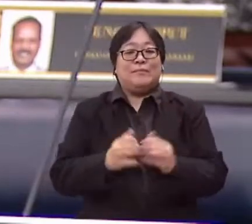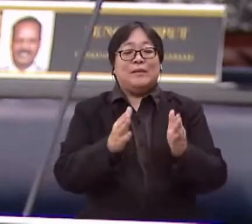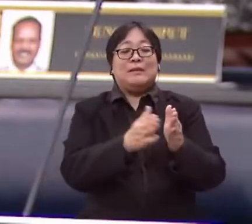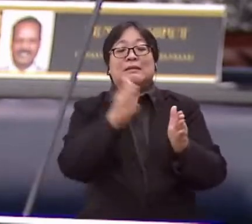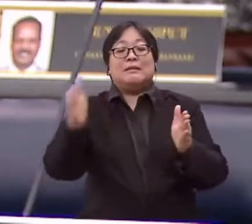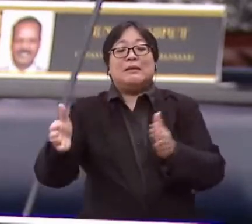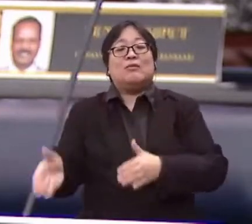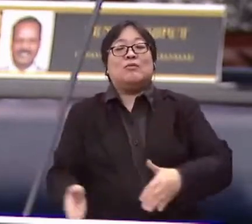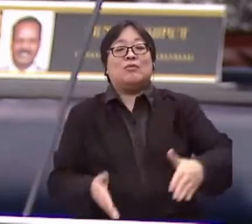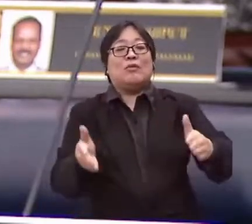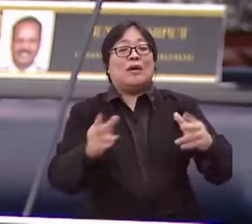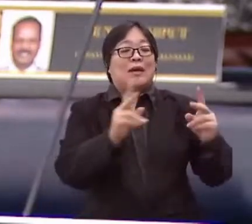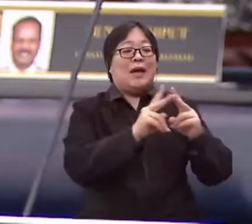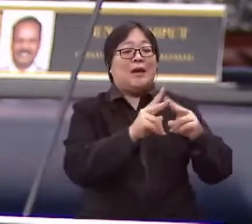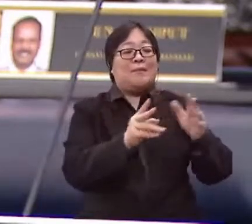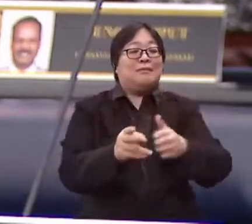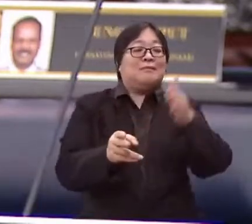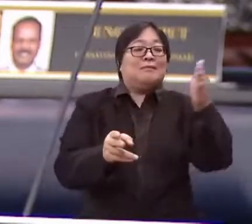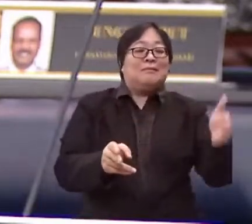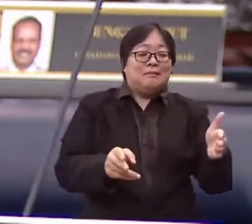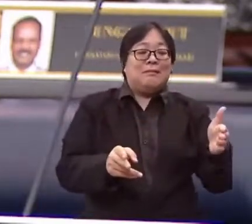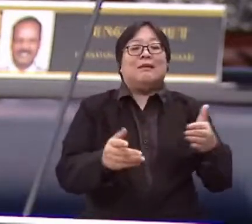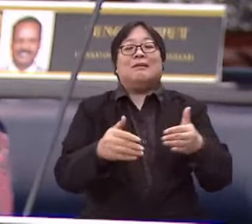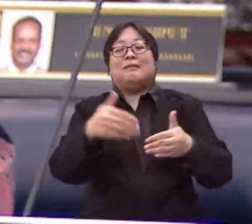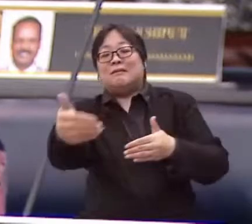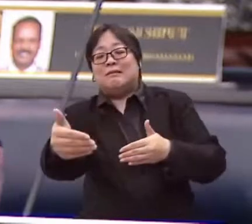tebing Sungai rumah kampung juga